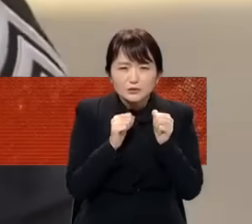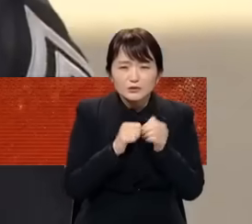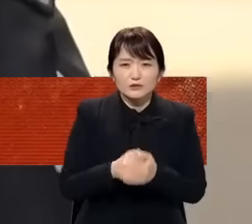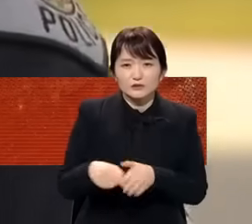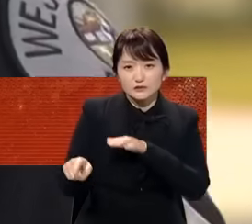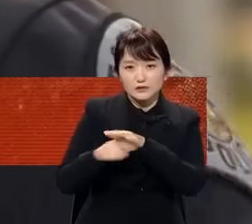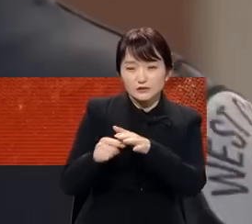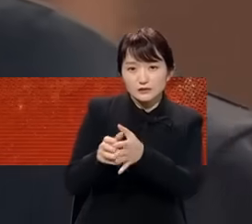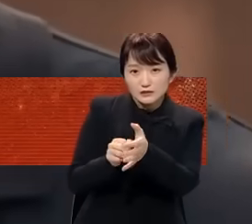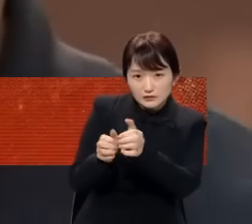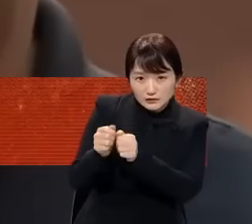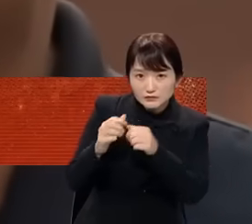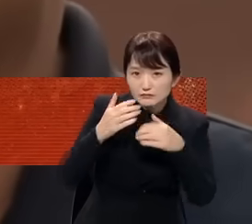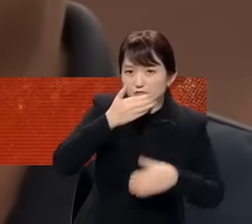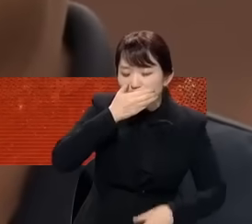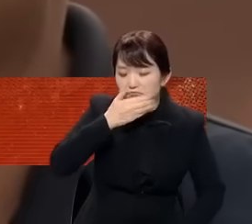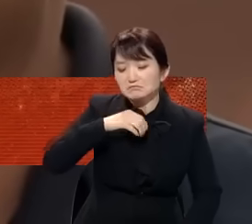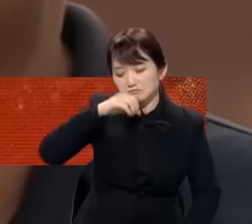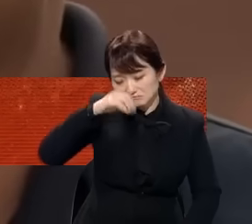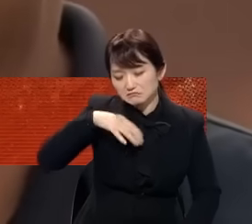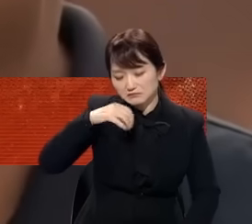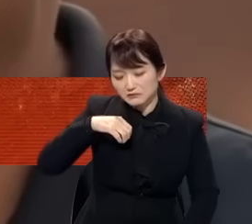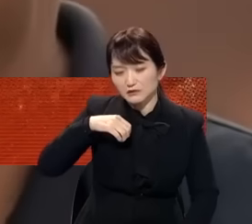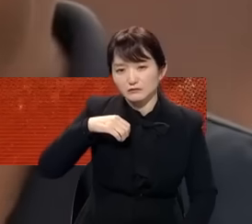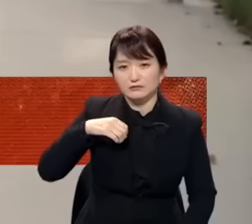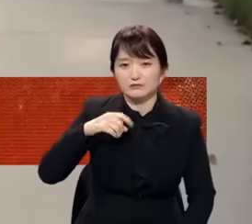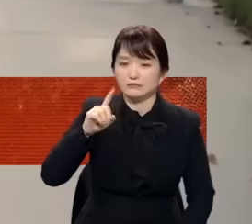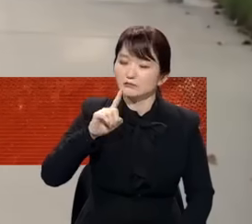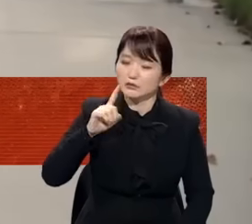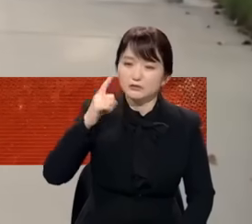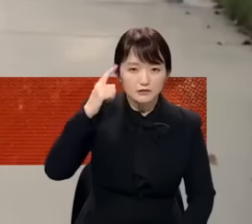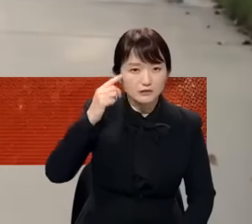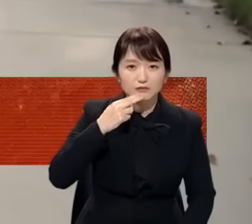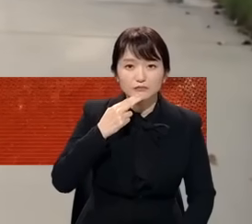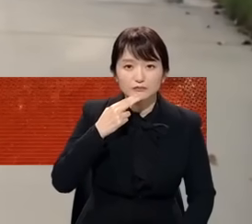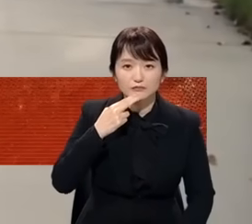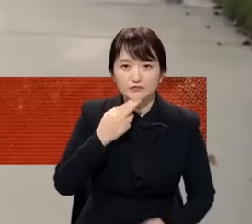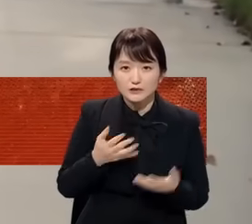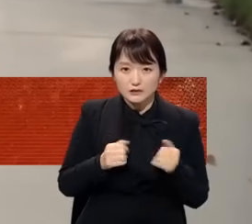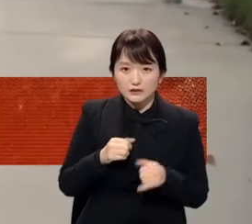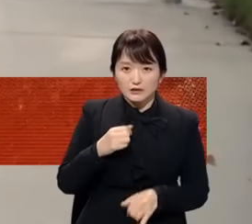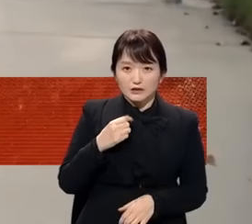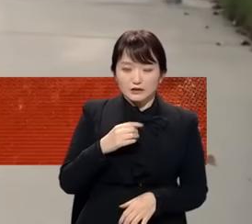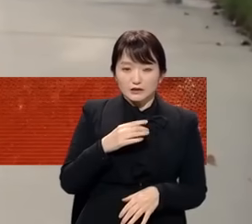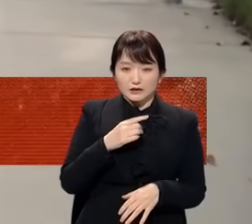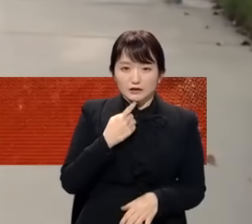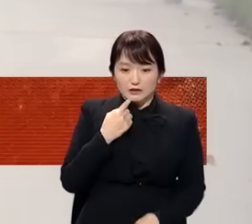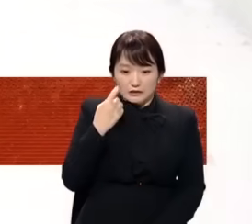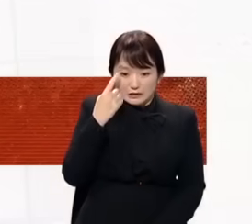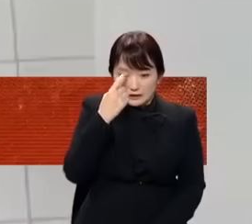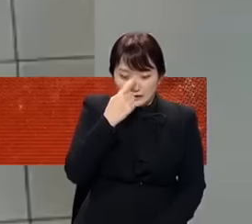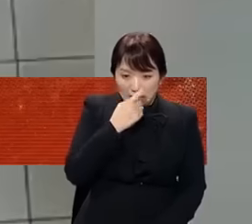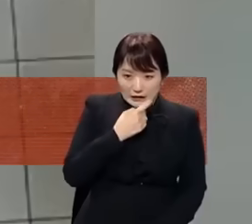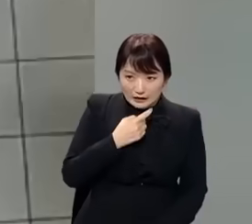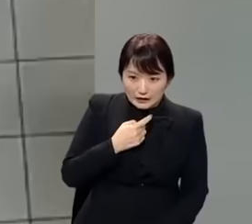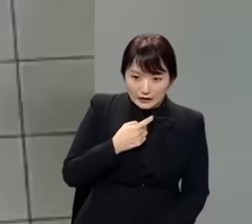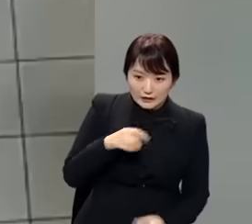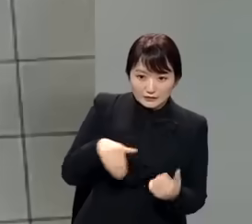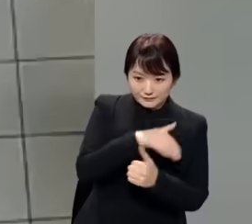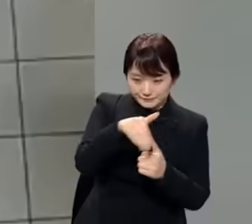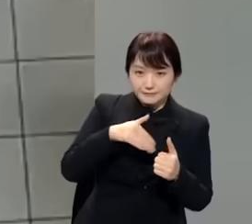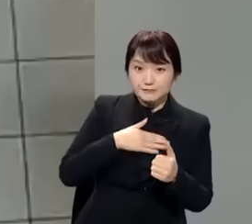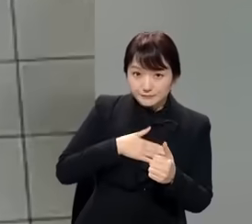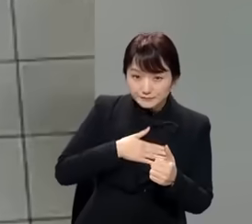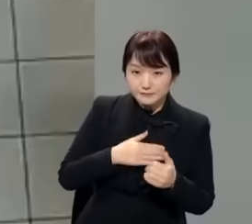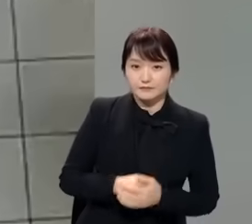장갑에 마스크가 이 별반 대수롭지 않게 보였다고 합니다. 하지만 잔뜩 겁을 먹은 직원 표정에 바로 상황 파악이 됐던 거죠. 이